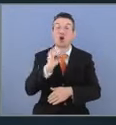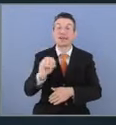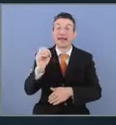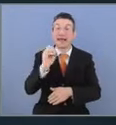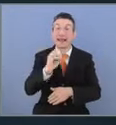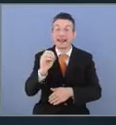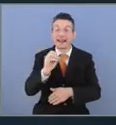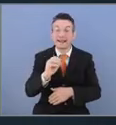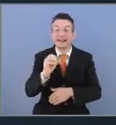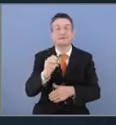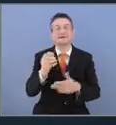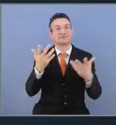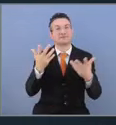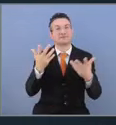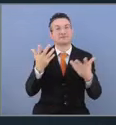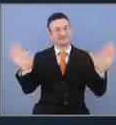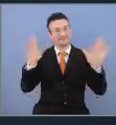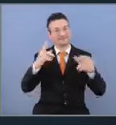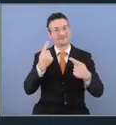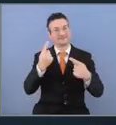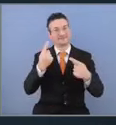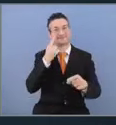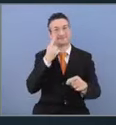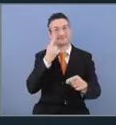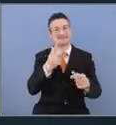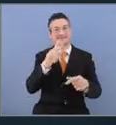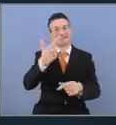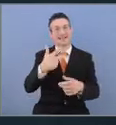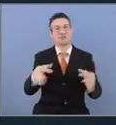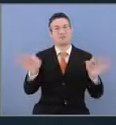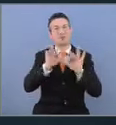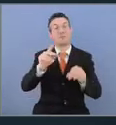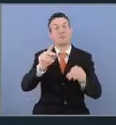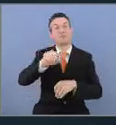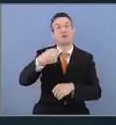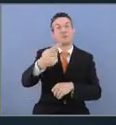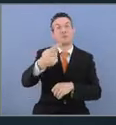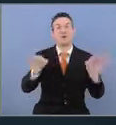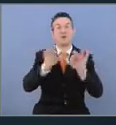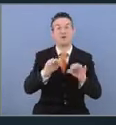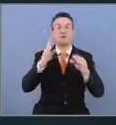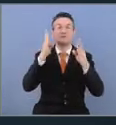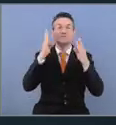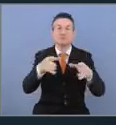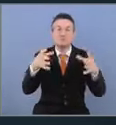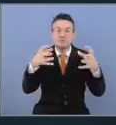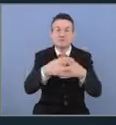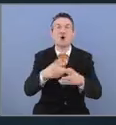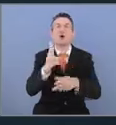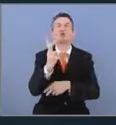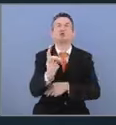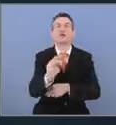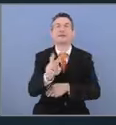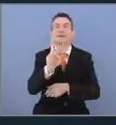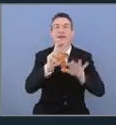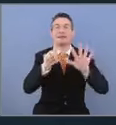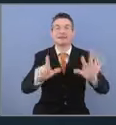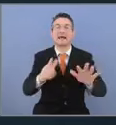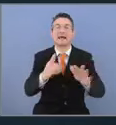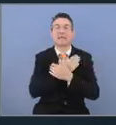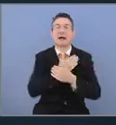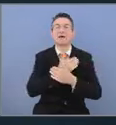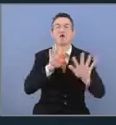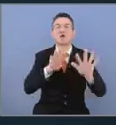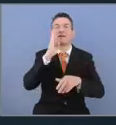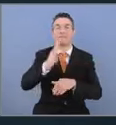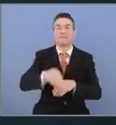Finisce qui questo terzo appuntamento. Il prossimo Focus Group in programma è per giovedì 27 maggio alle ore 9.30, sempre in diretta